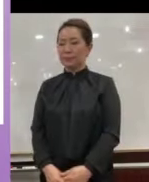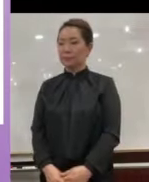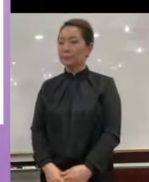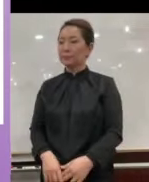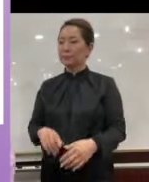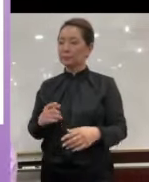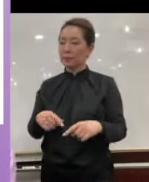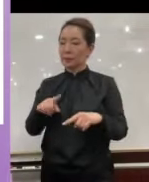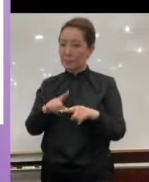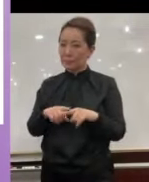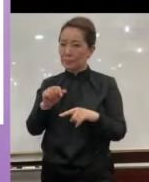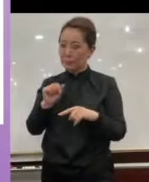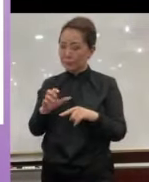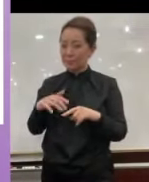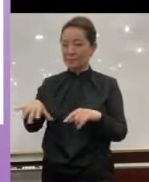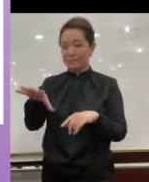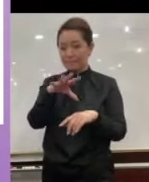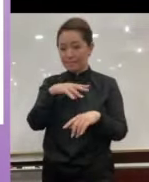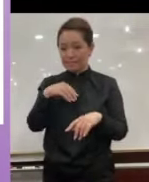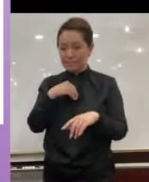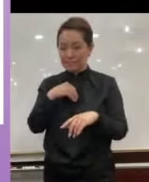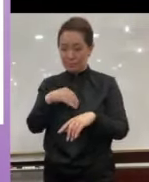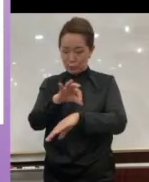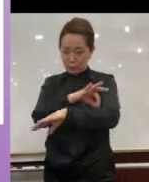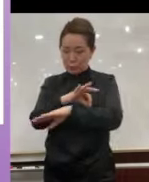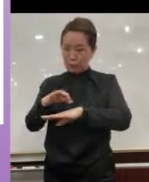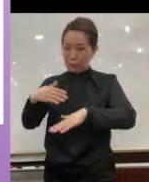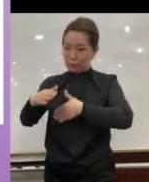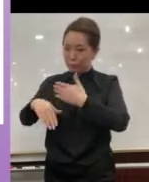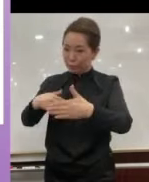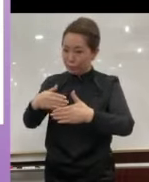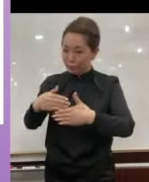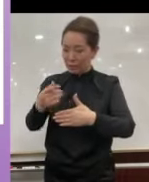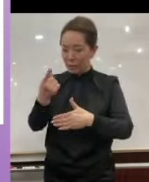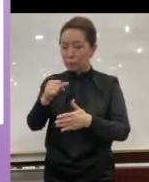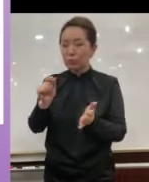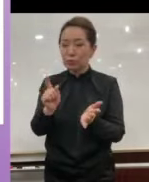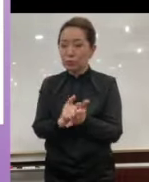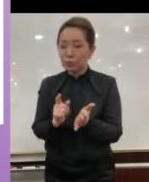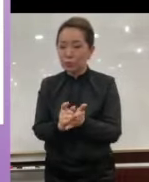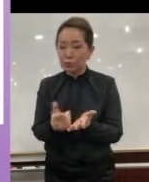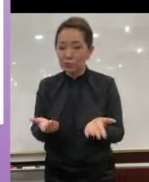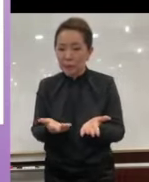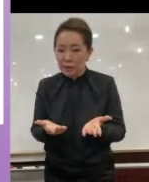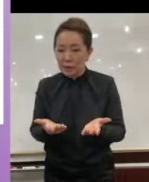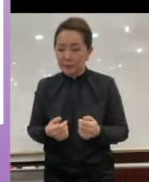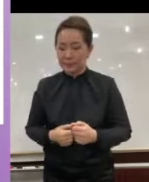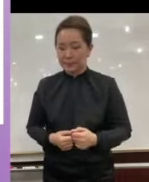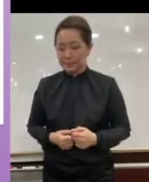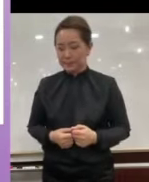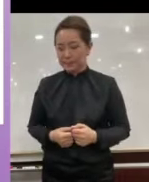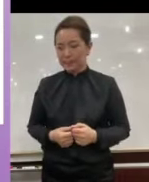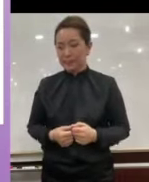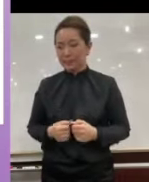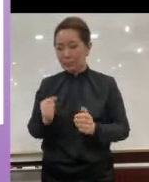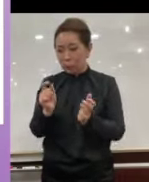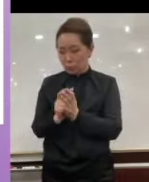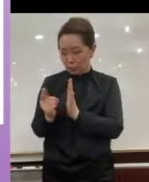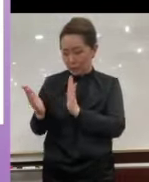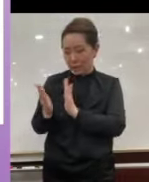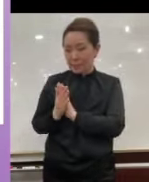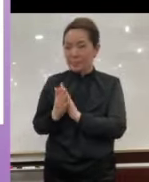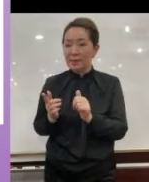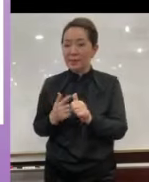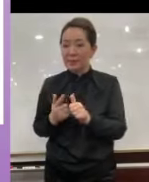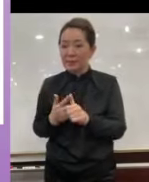За мөн бидний хамгийн одоо төсөл хэрэгжүүлэхэд чухал хүчин зүйл болж өгдөг хол одоо хамтрагч болж